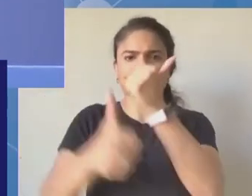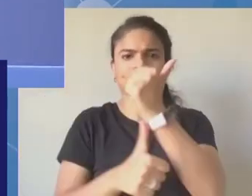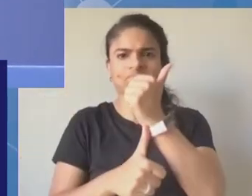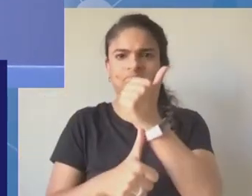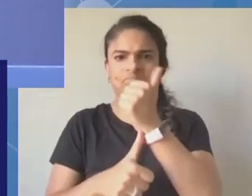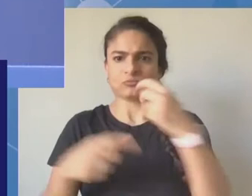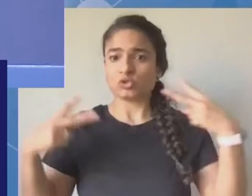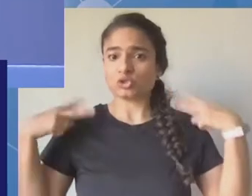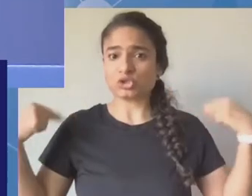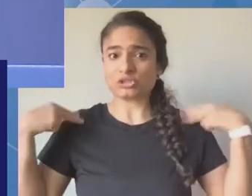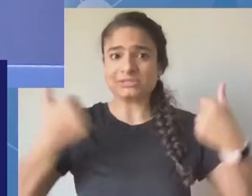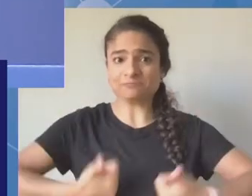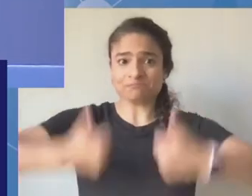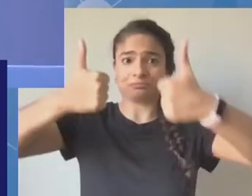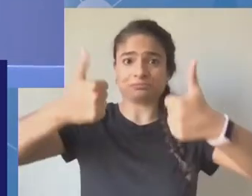Paul Mitchell 先生。